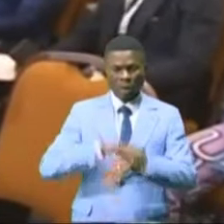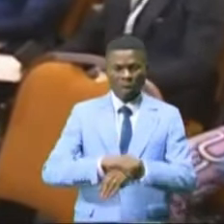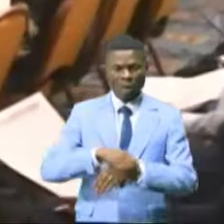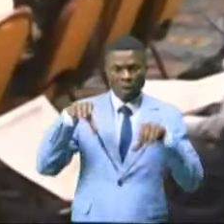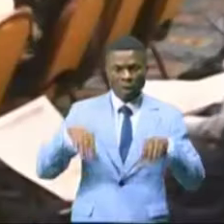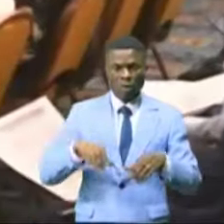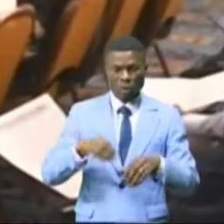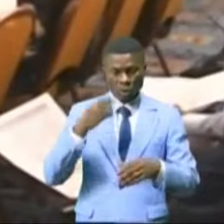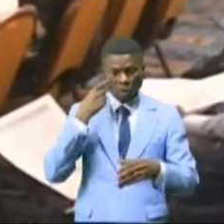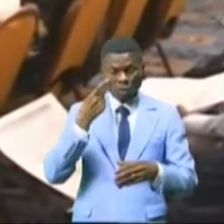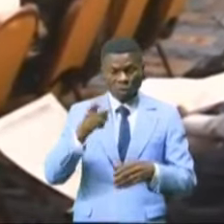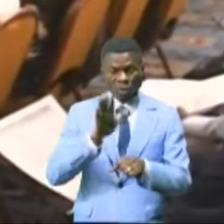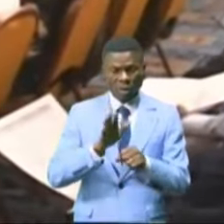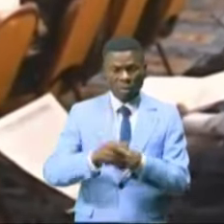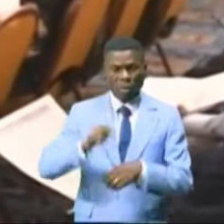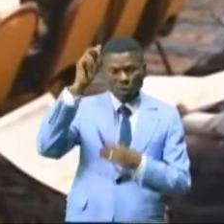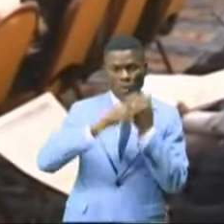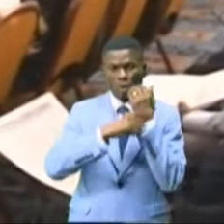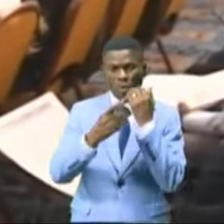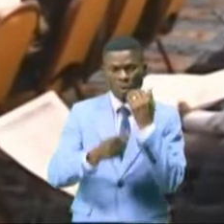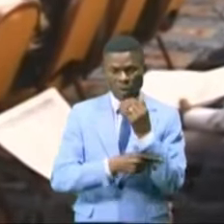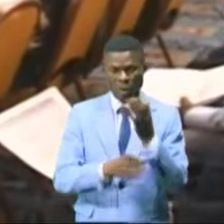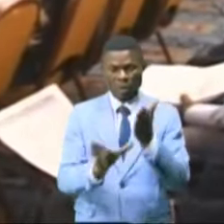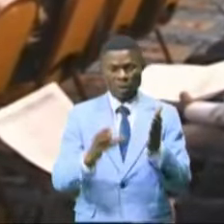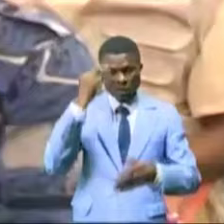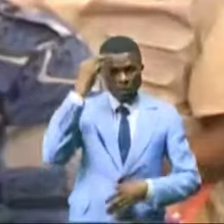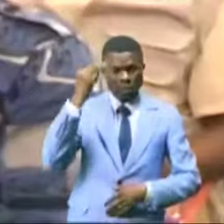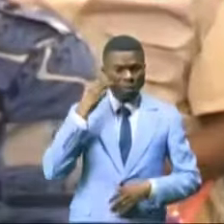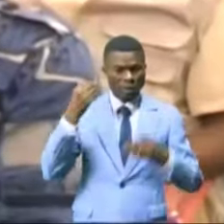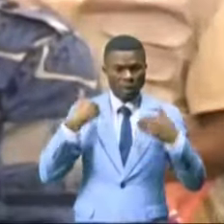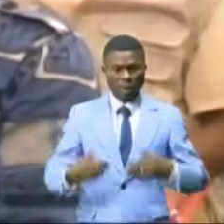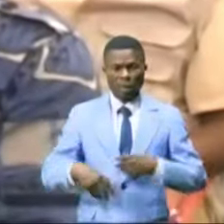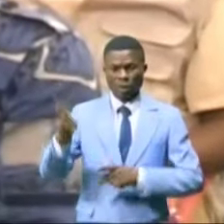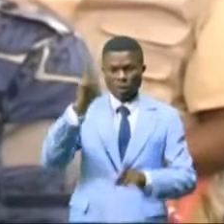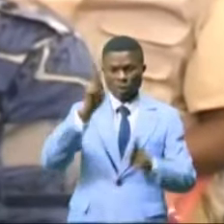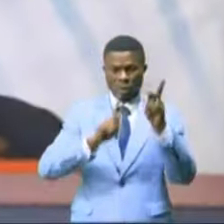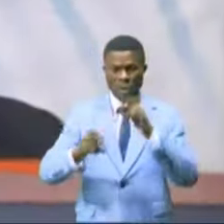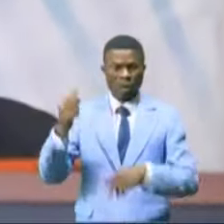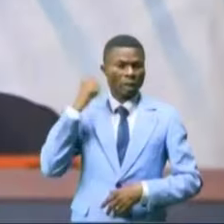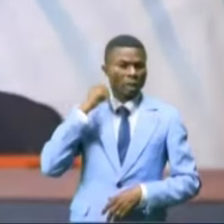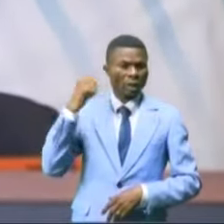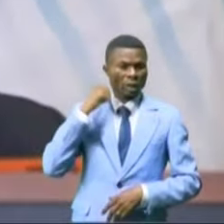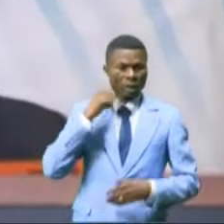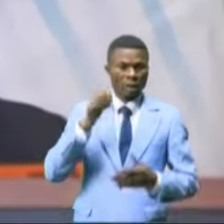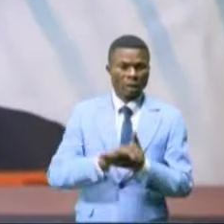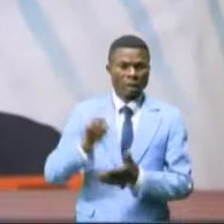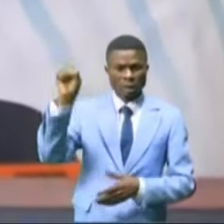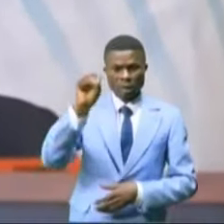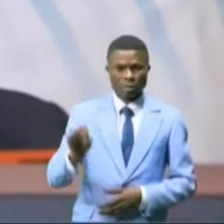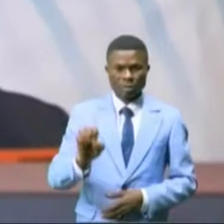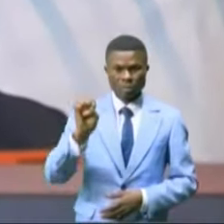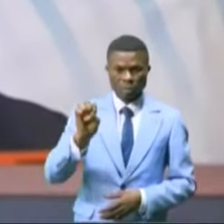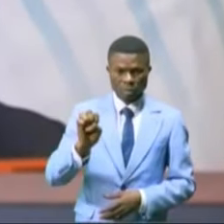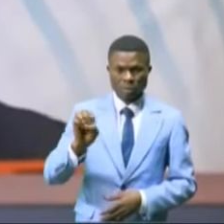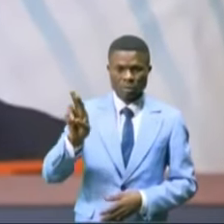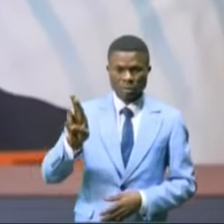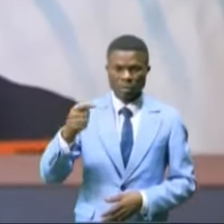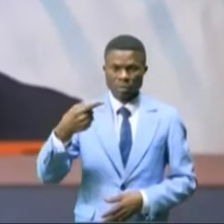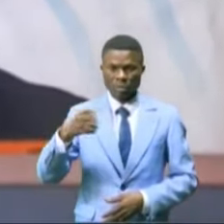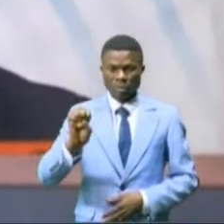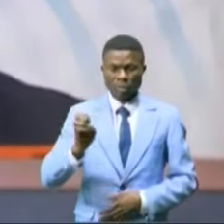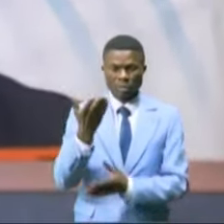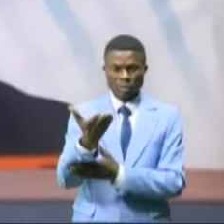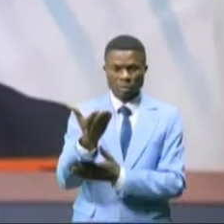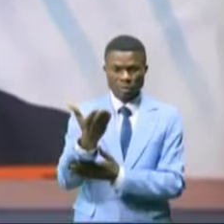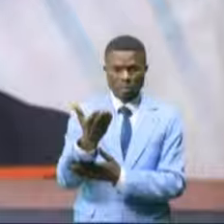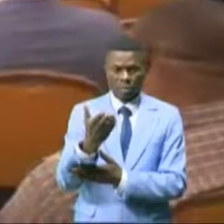au Nord Kivu, a fait savoir le vice-ministre de la Santé publique, Dr Serge Emmanuel Olen, qui a appelé à